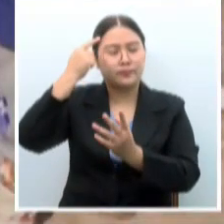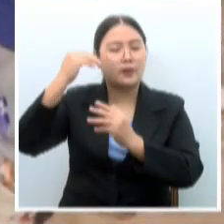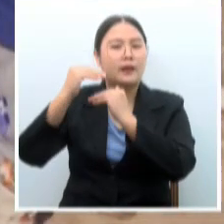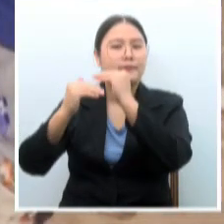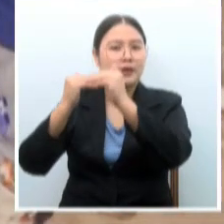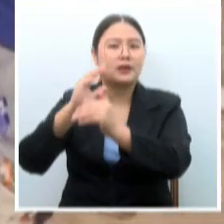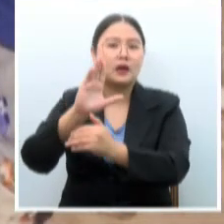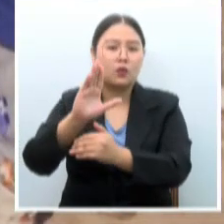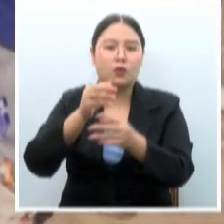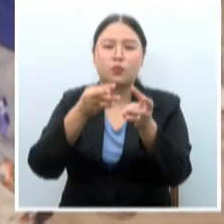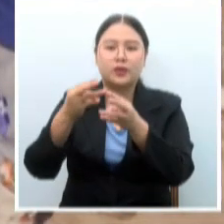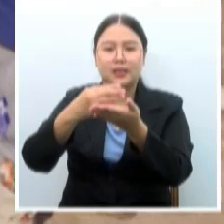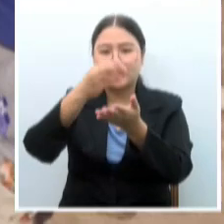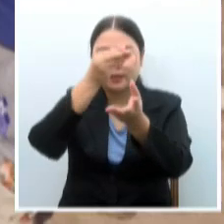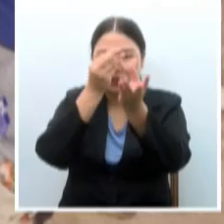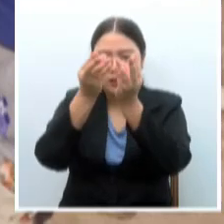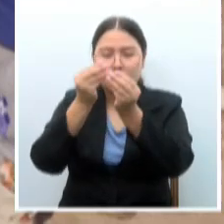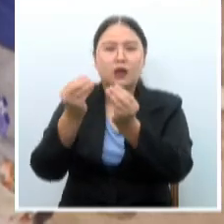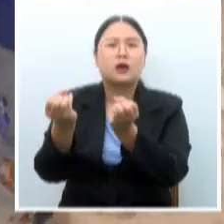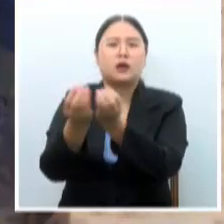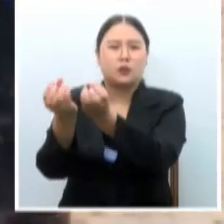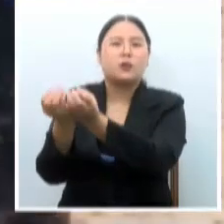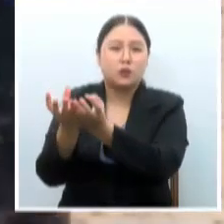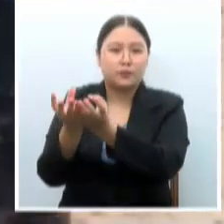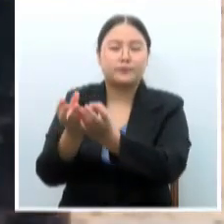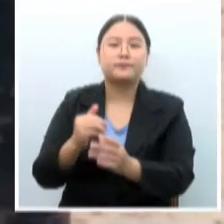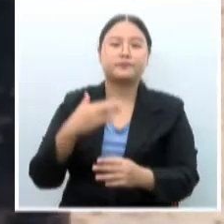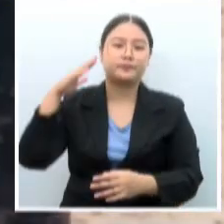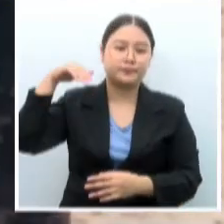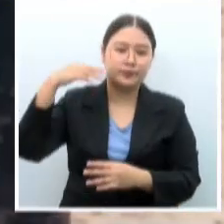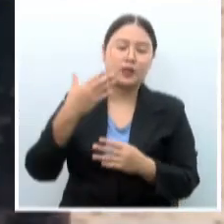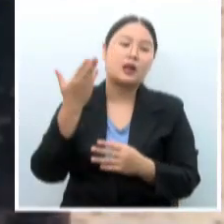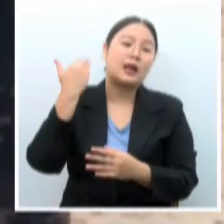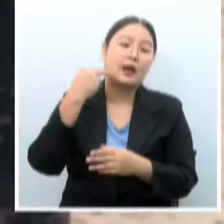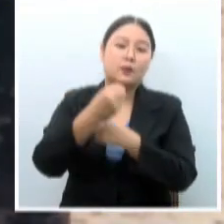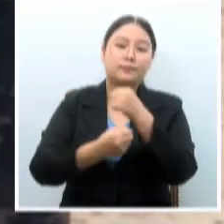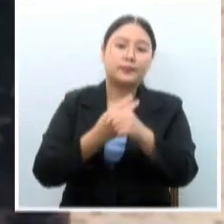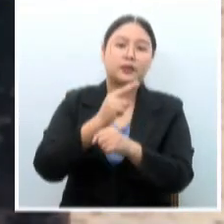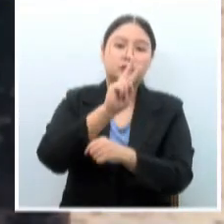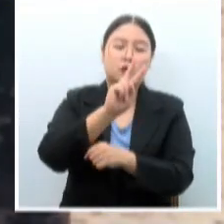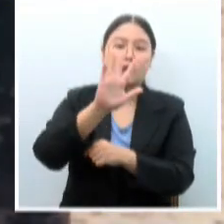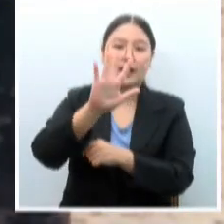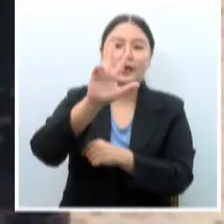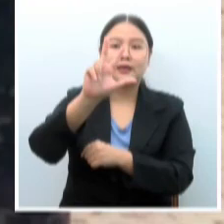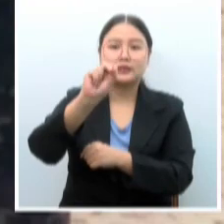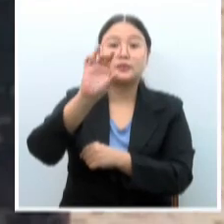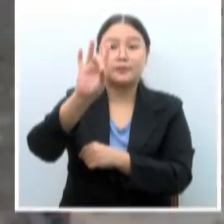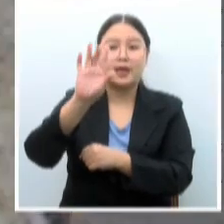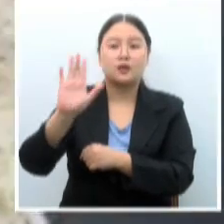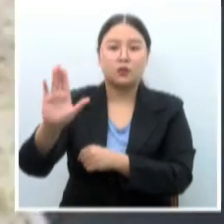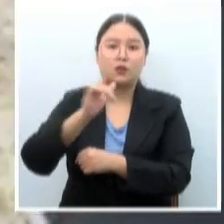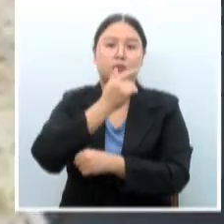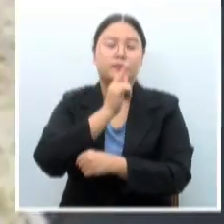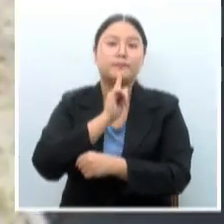เรียนรู้ปีพุทธศักราช2538ด้วยน้ำพระทัยอันเปี่ยมด้วยพระเมตต